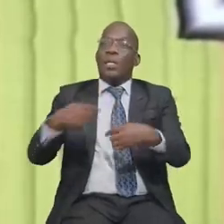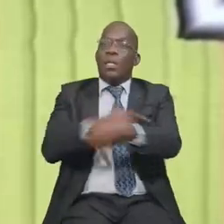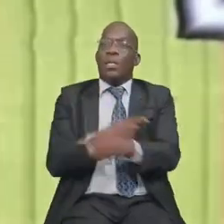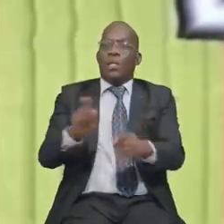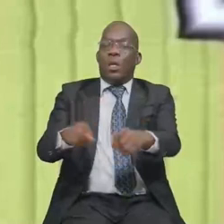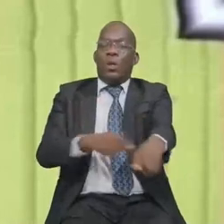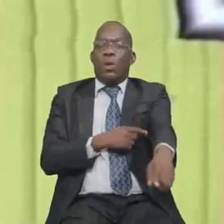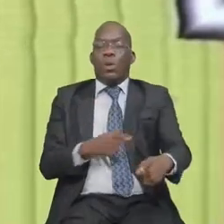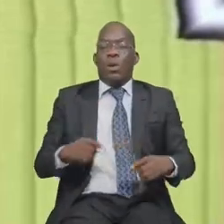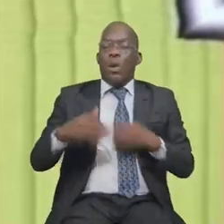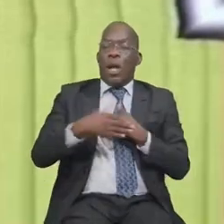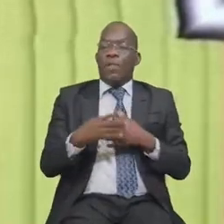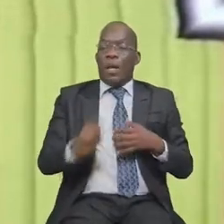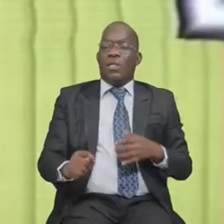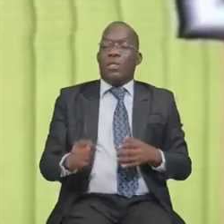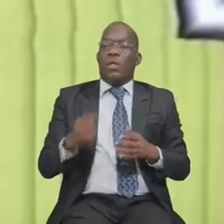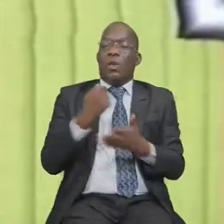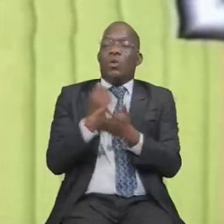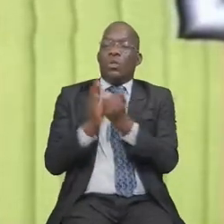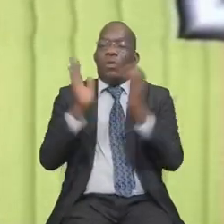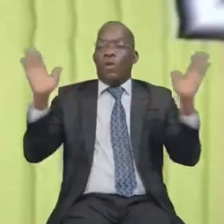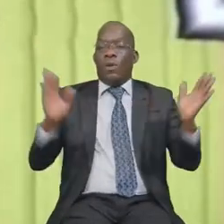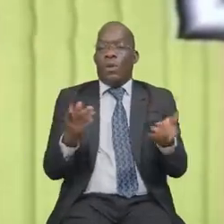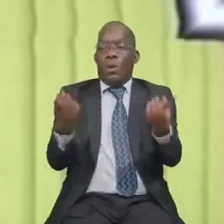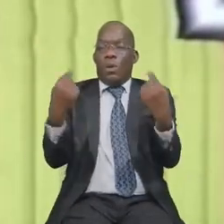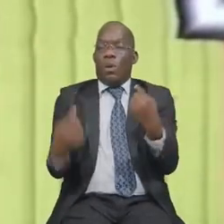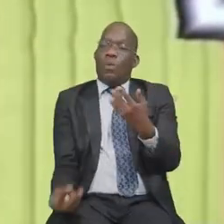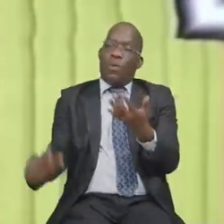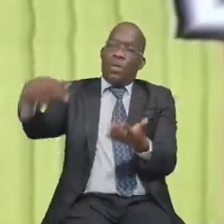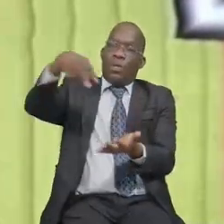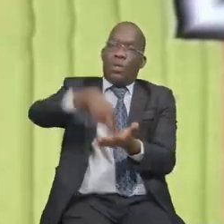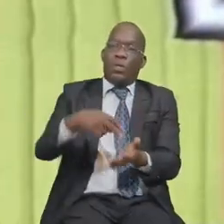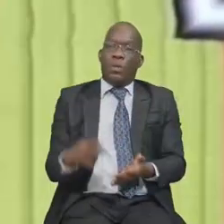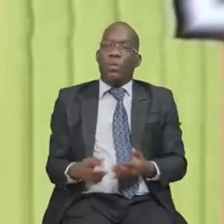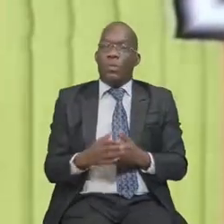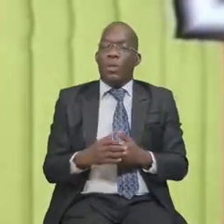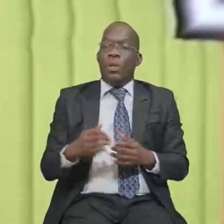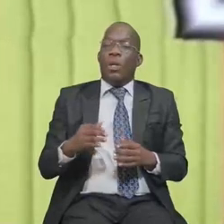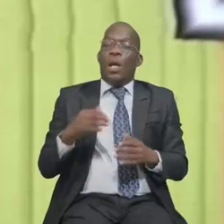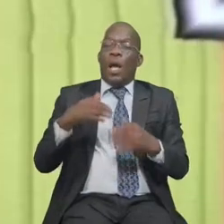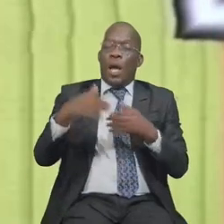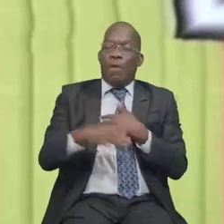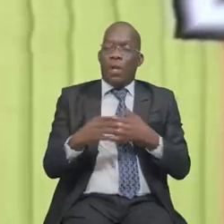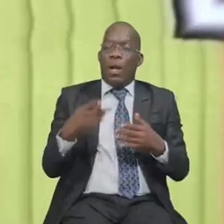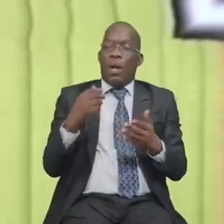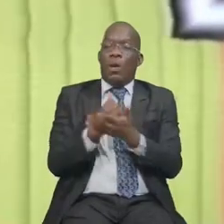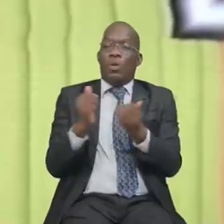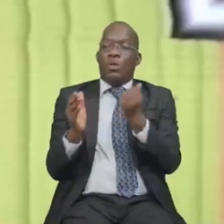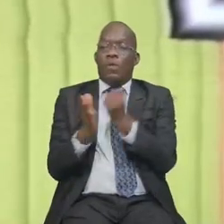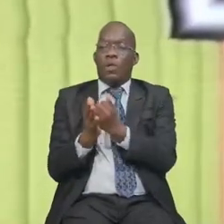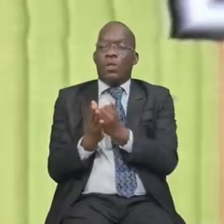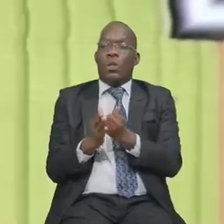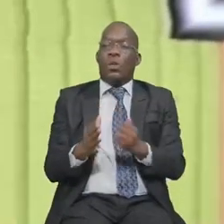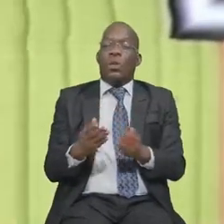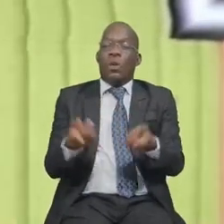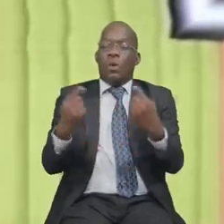Après la crucifixion, viendra la résurrection. Après la crucifixion, viendra la nouvelle